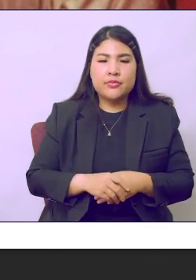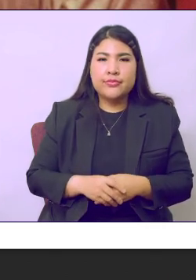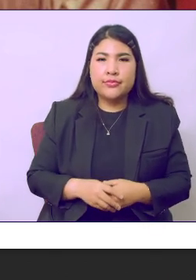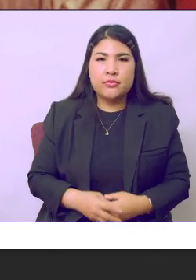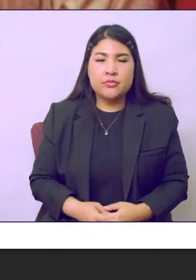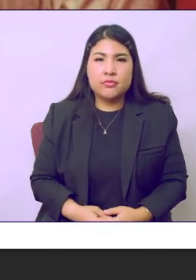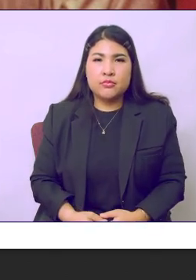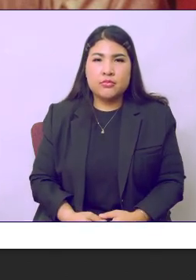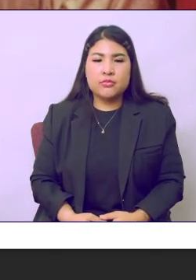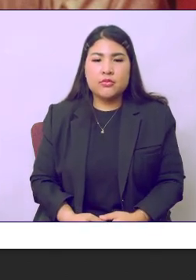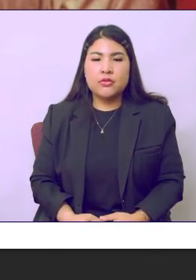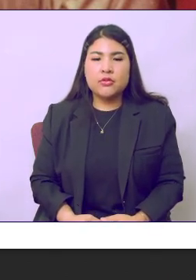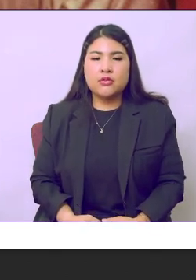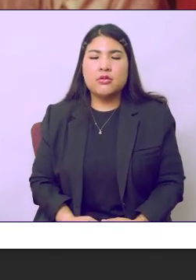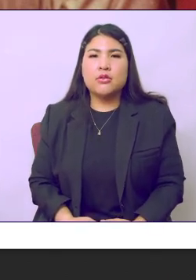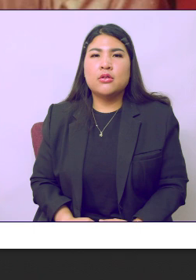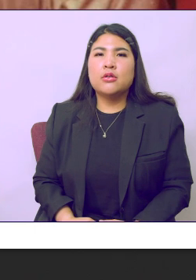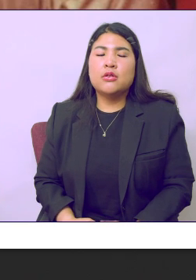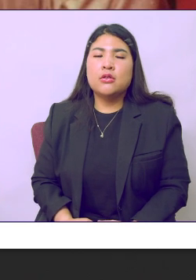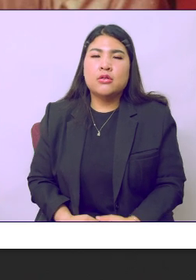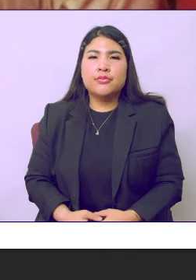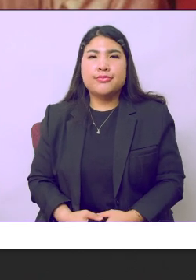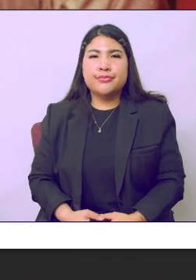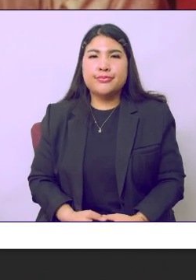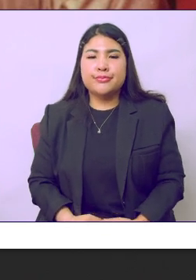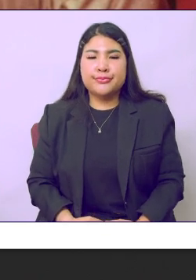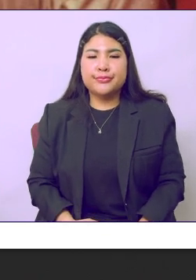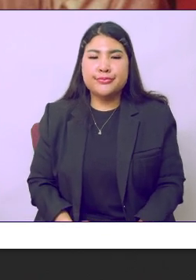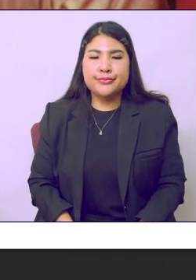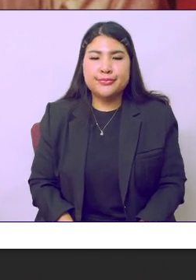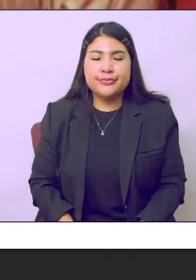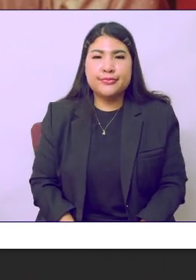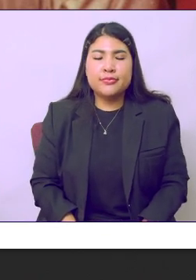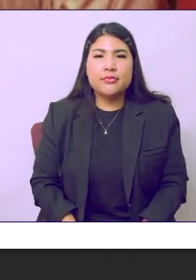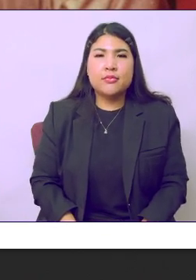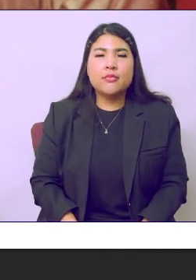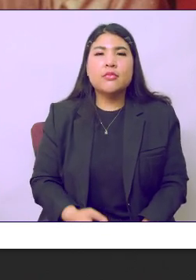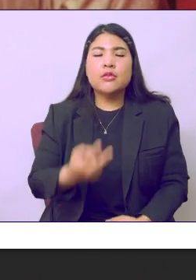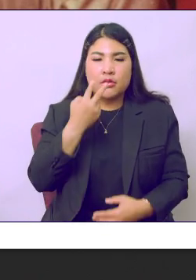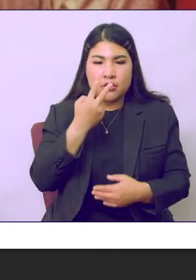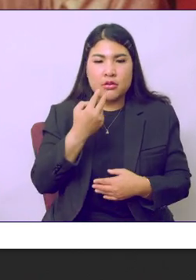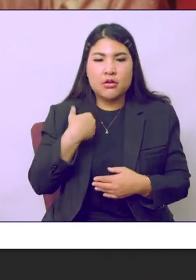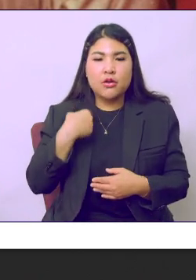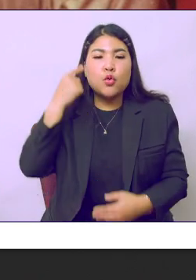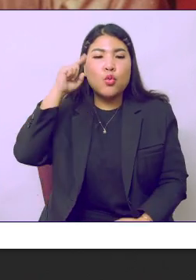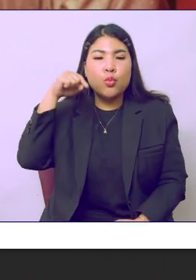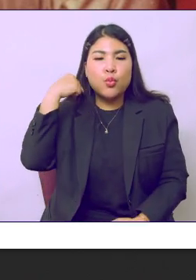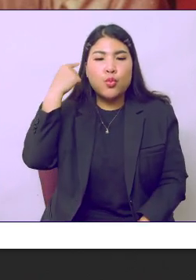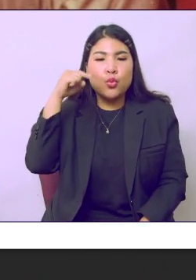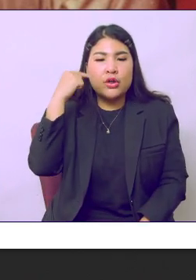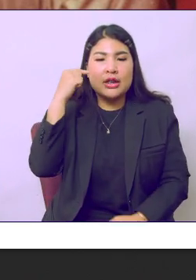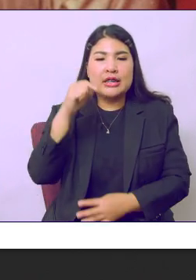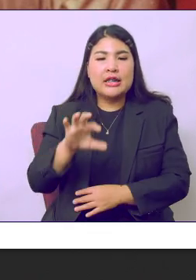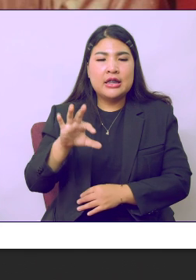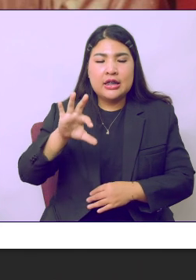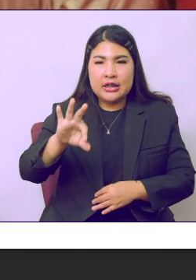ด้านซ้ายมือเนาะที่เป็นผู้ชายใส่แว่นเนี่ยนะครับ TK T kvdสิกขาจการย์แล้วก็ผู้หญิงนะครับที่เลือกรูป